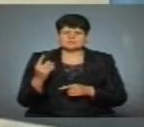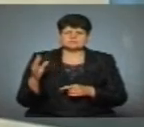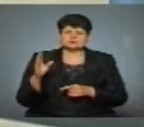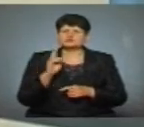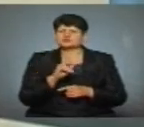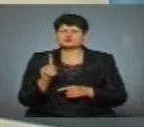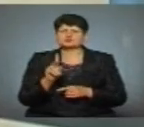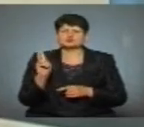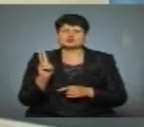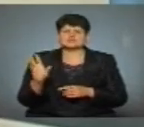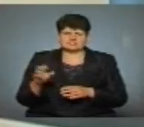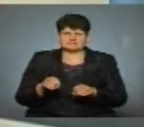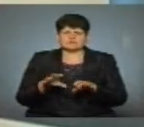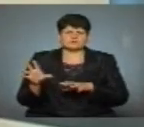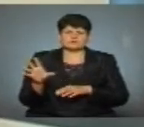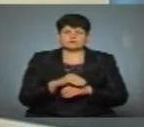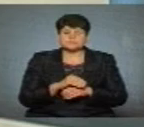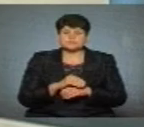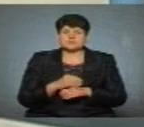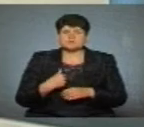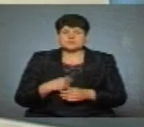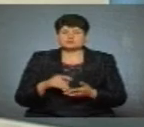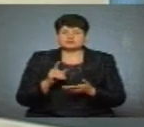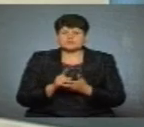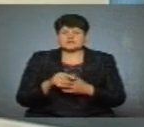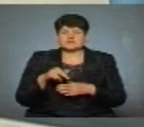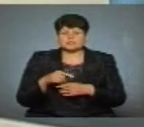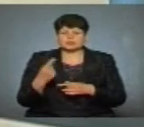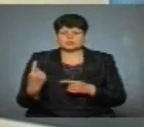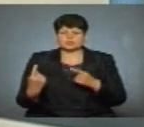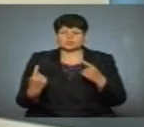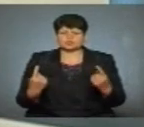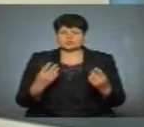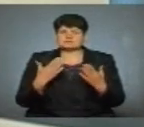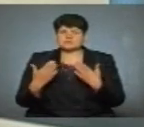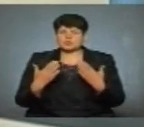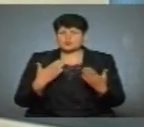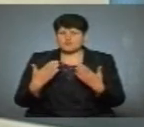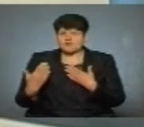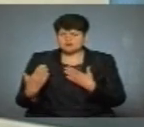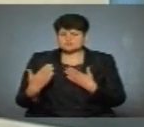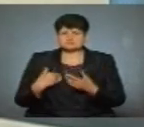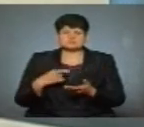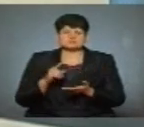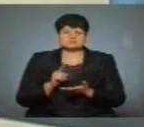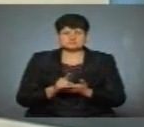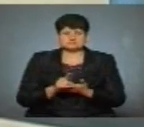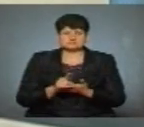щось вирішує. Ми мусимо йти один до одного, спілкуватися, ми мусимо